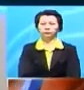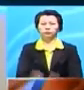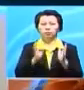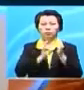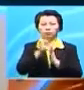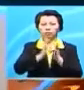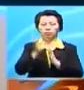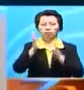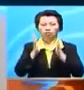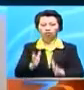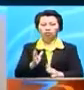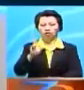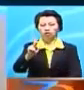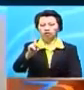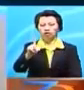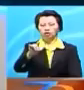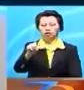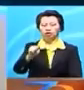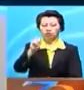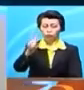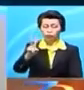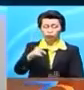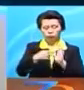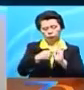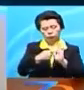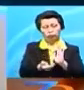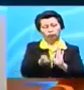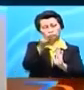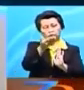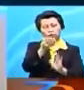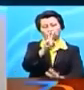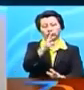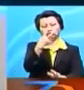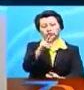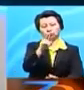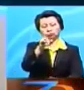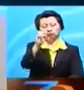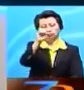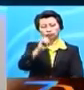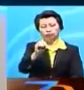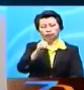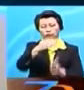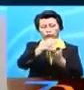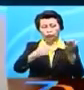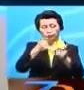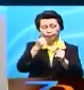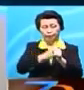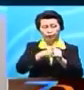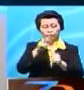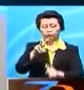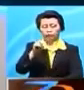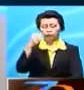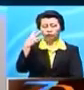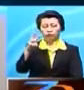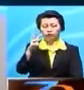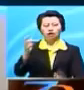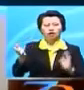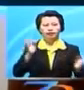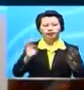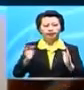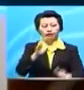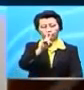Bilangan penumpang di KLIA2 mencatatkan peningkatan hampir 12% pada separuh pertama 2016